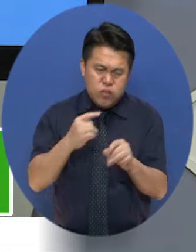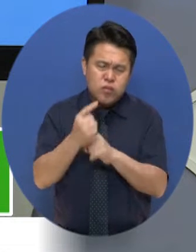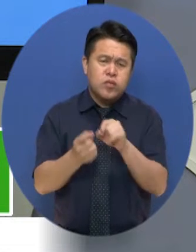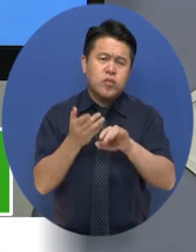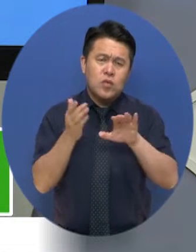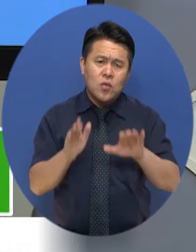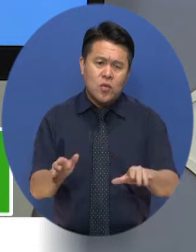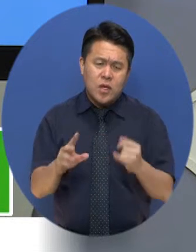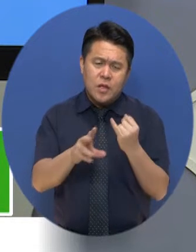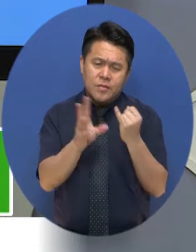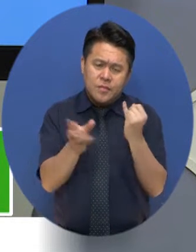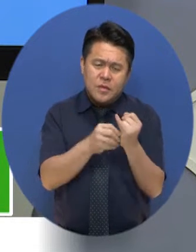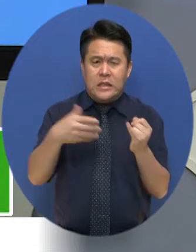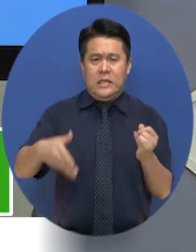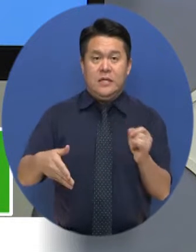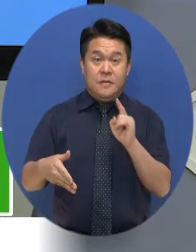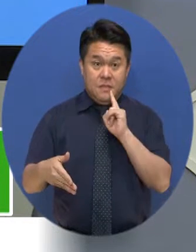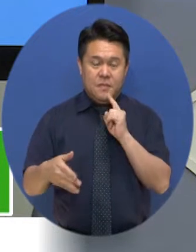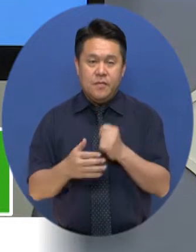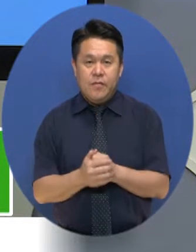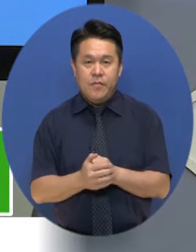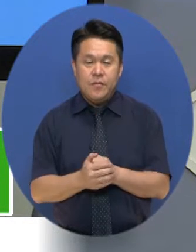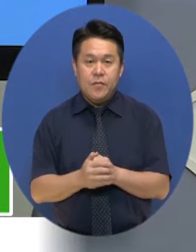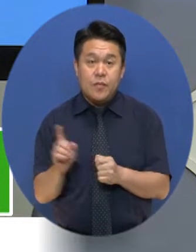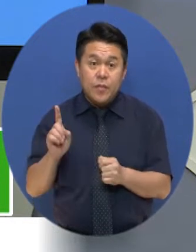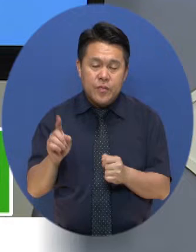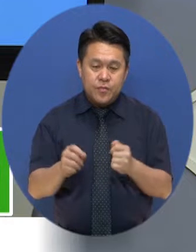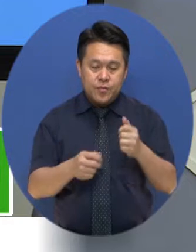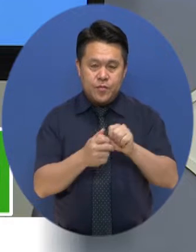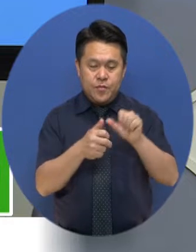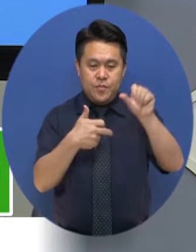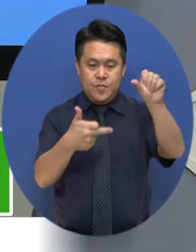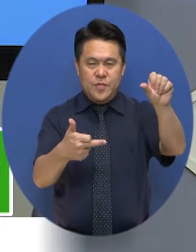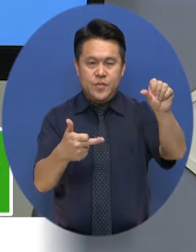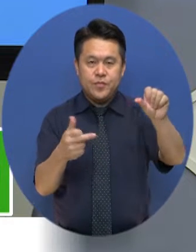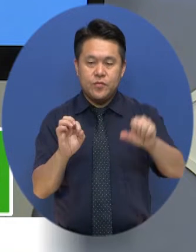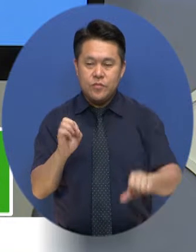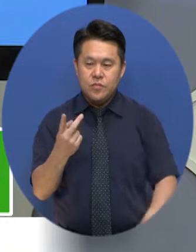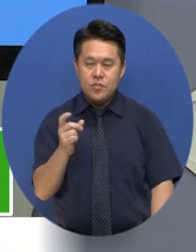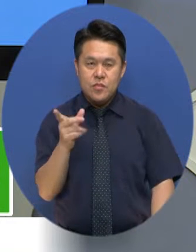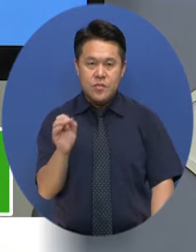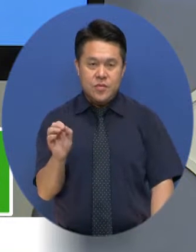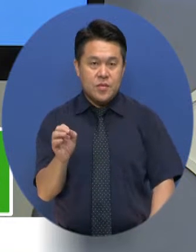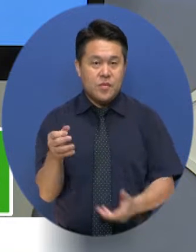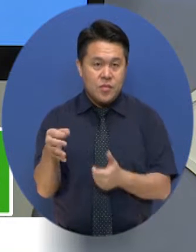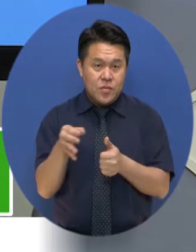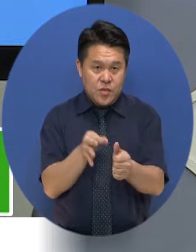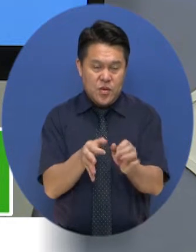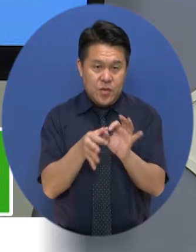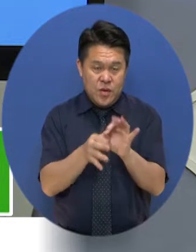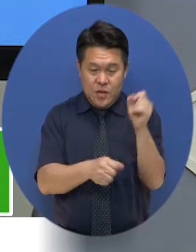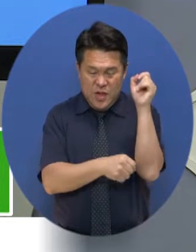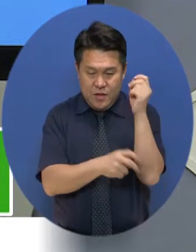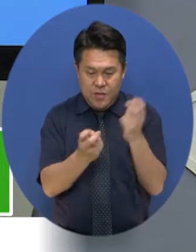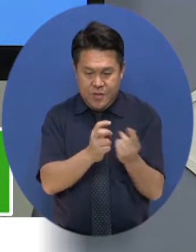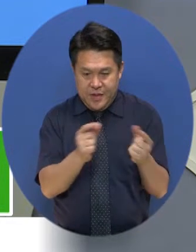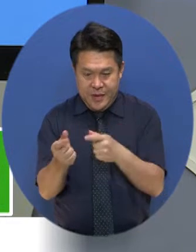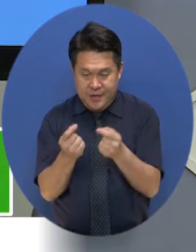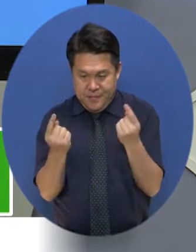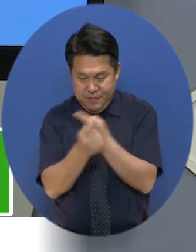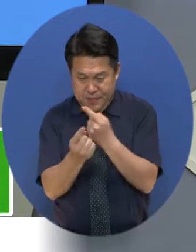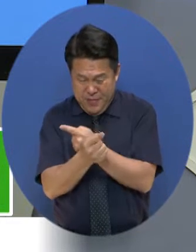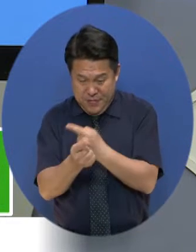말합니다 보건복지부는 지난 17일 요양급여의 적용기준 및 방법에 관한 세부사항 고시 개정안을 행정예고